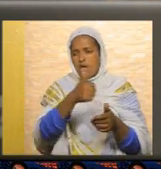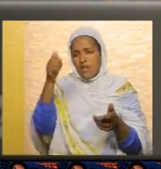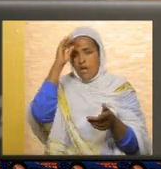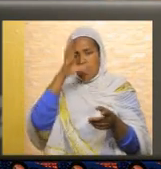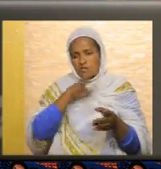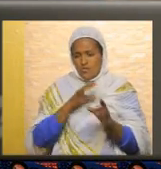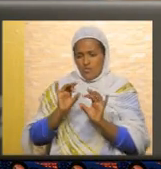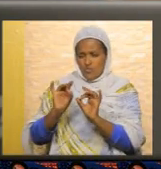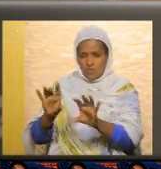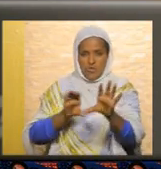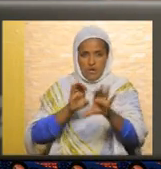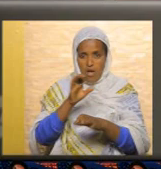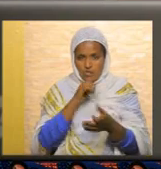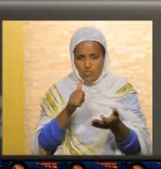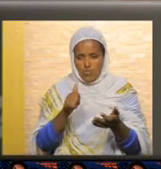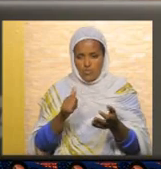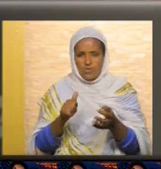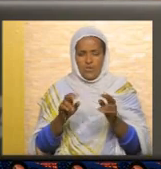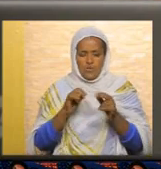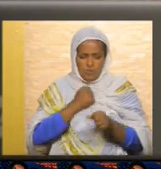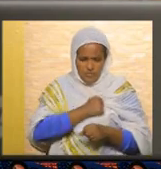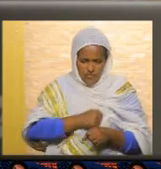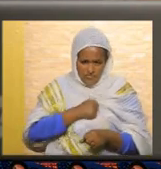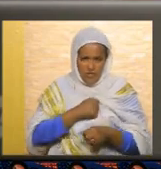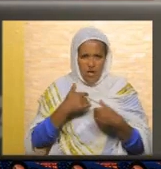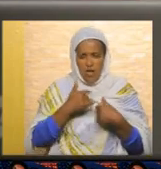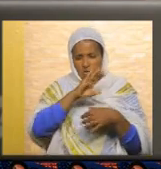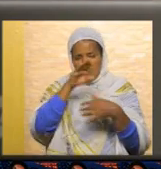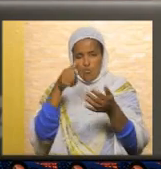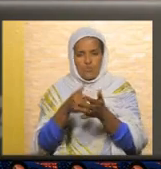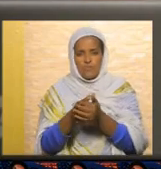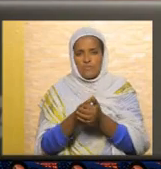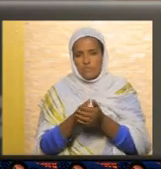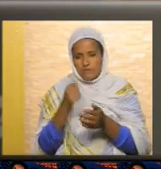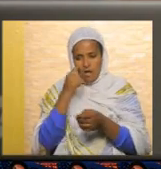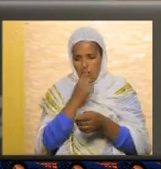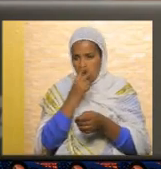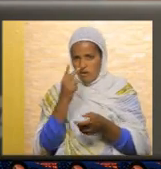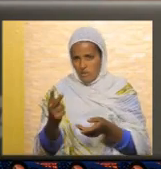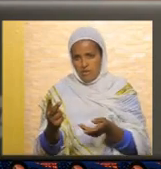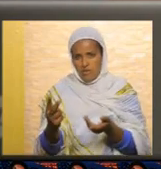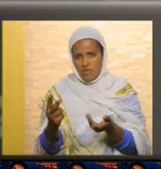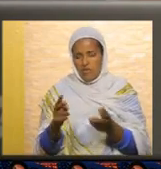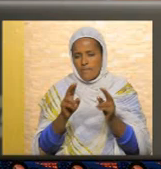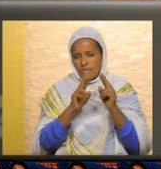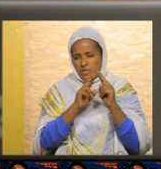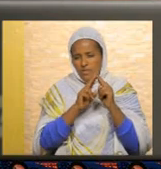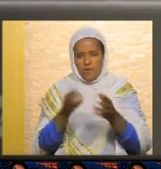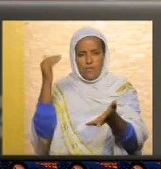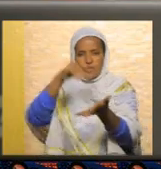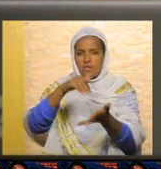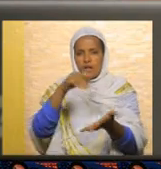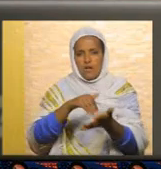ሌላ ሰው እንዳስጠይፉ የሚሳቀቁትን ስቄት ባይናቸዋል።